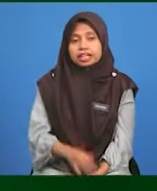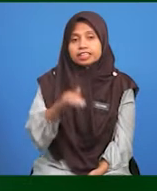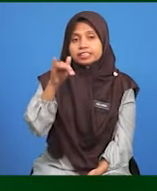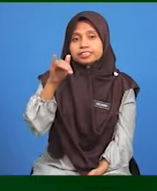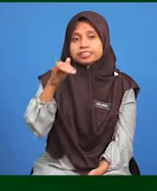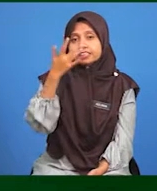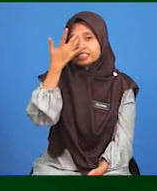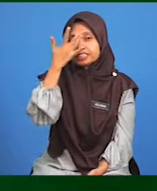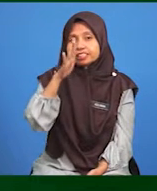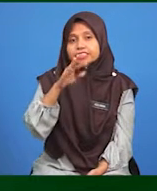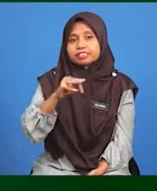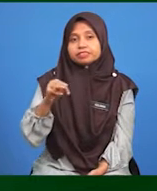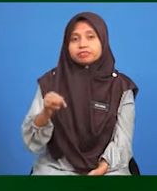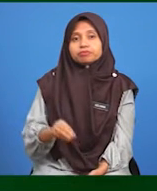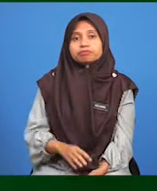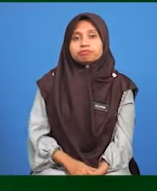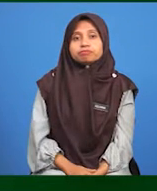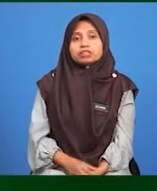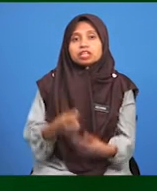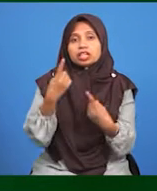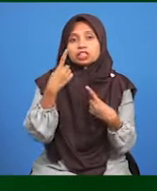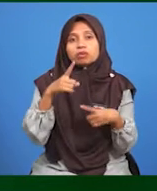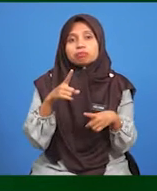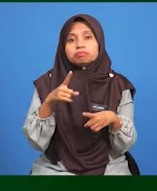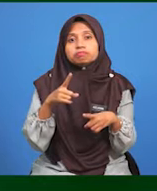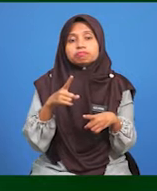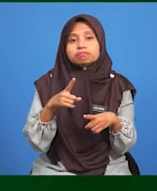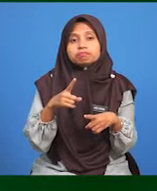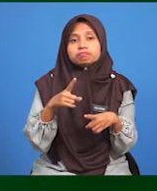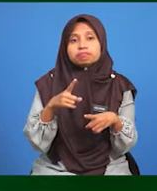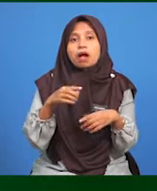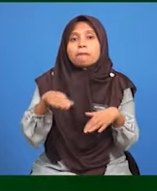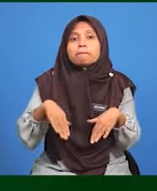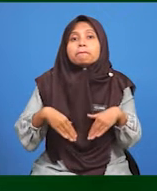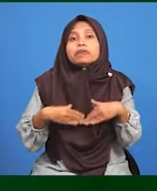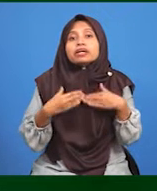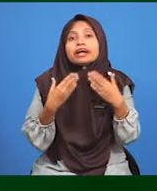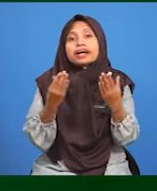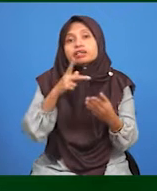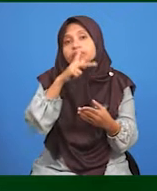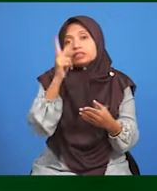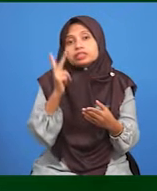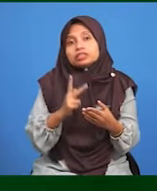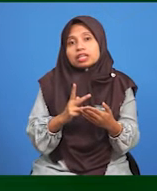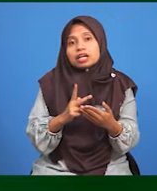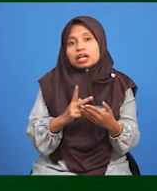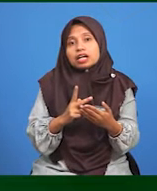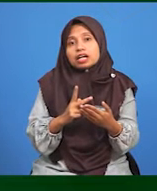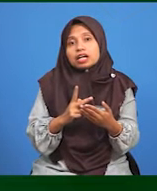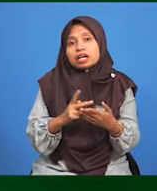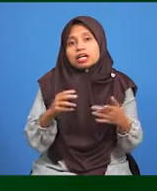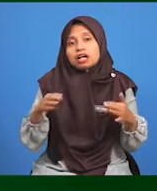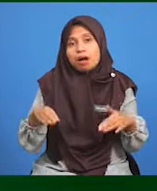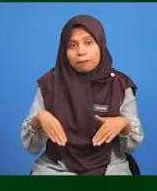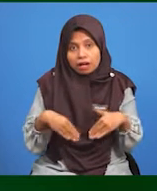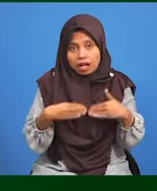Oh ya pandai mode-mode jawabannya ialah Bagaimanakah kita